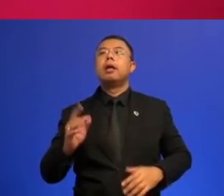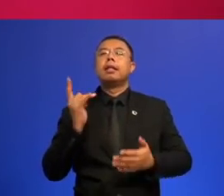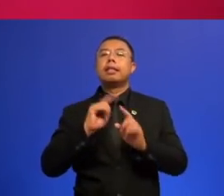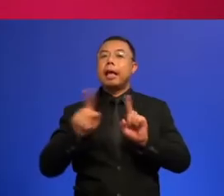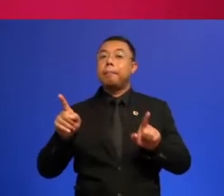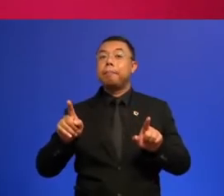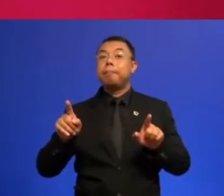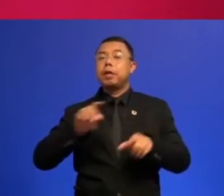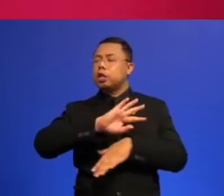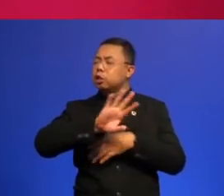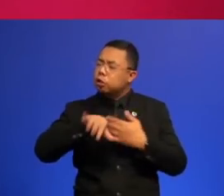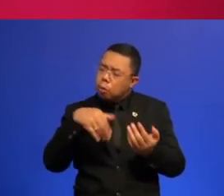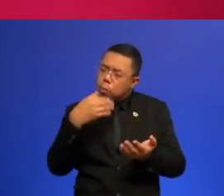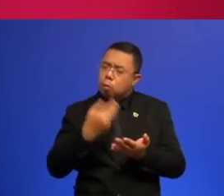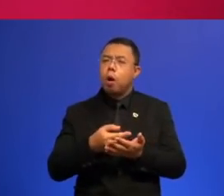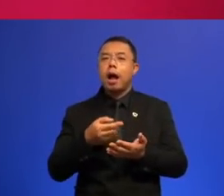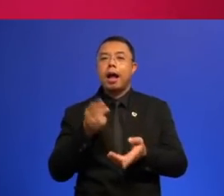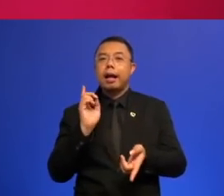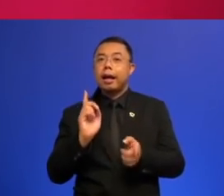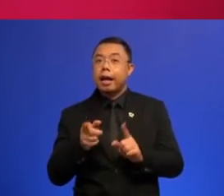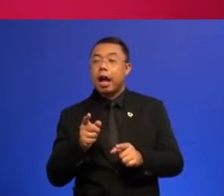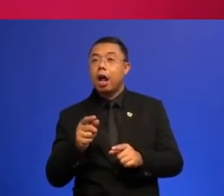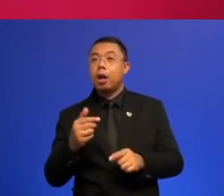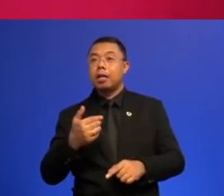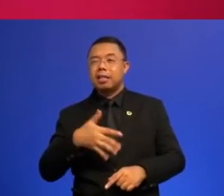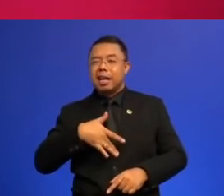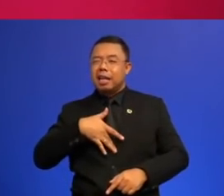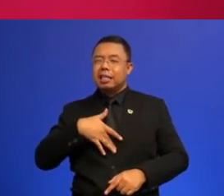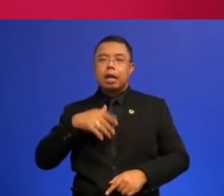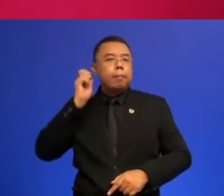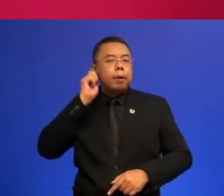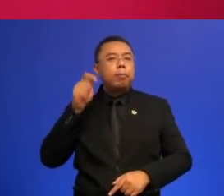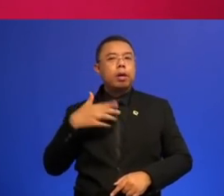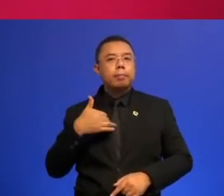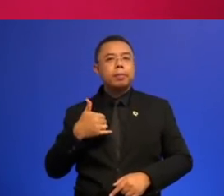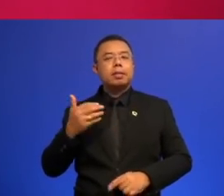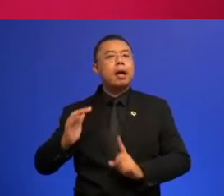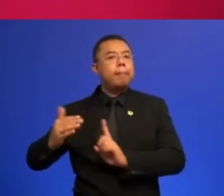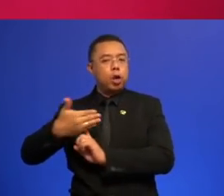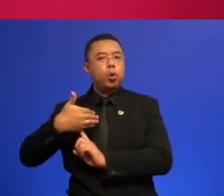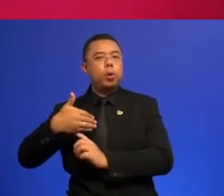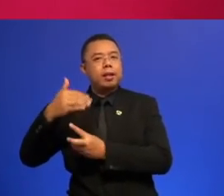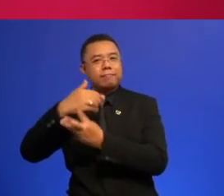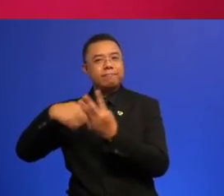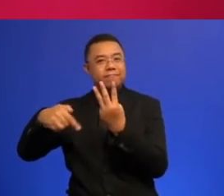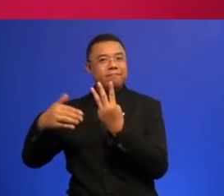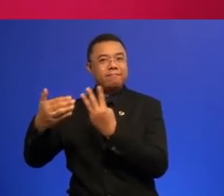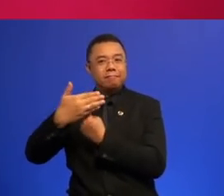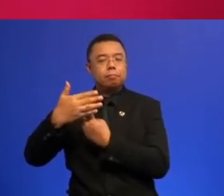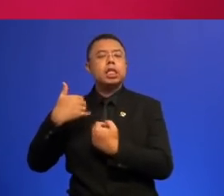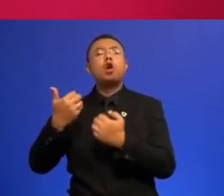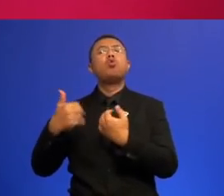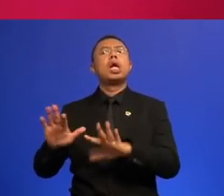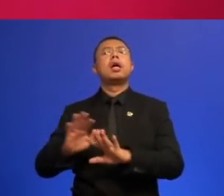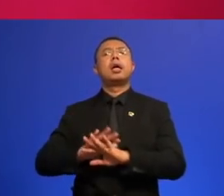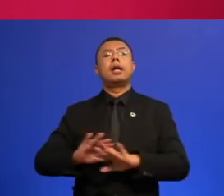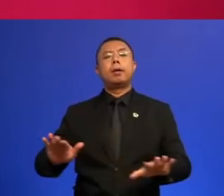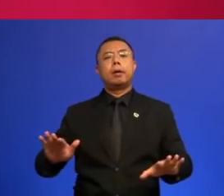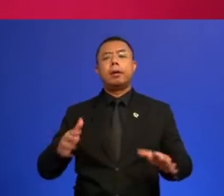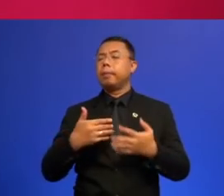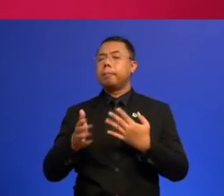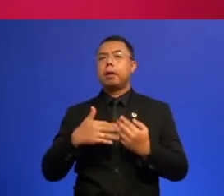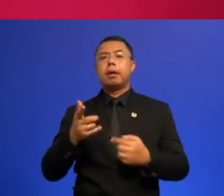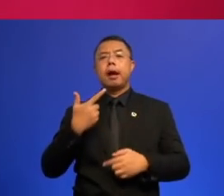Tetapi apapun kayaknya rasanya wanita ini masih bisa melindungi adik-adiknya. Udah enggak apa-apa. Tidak